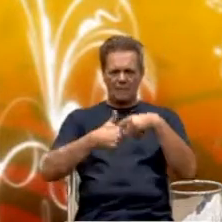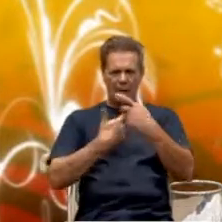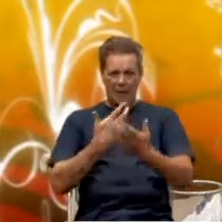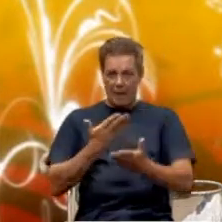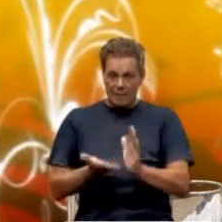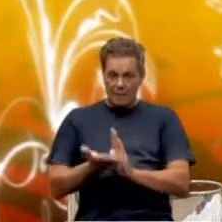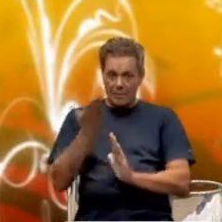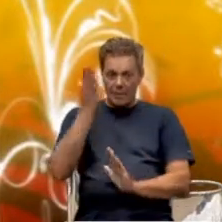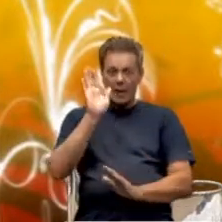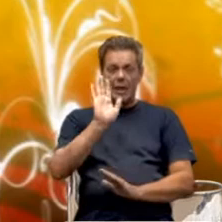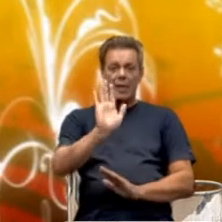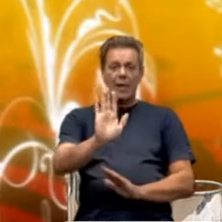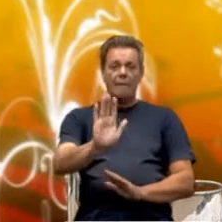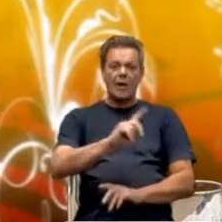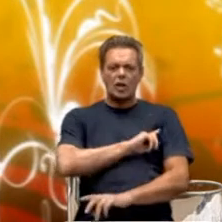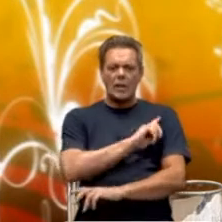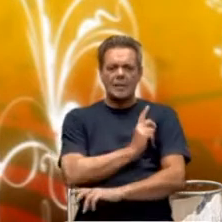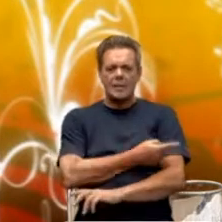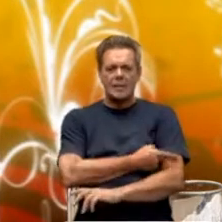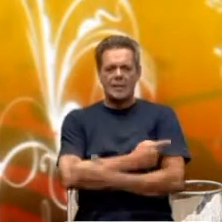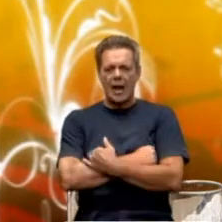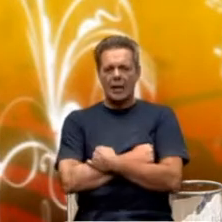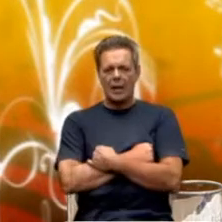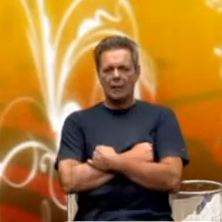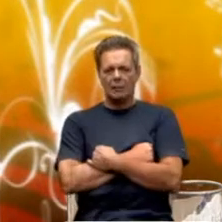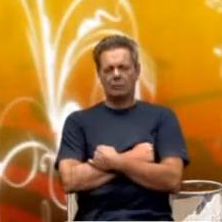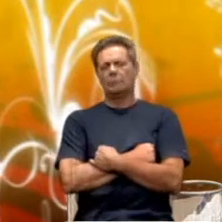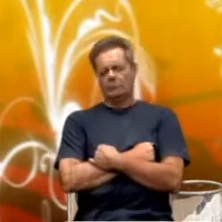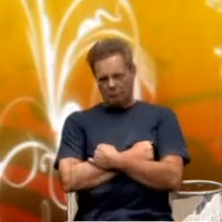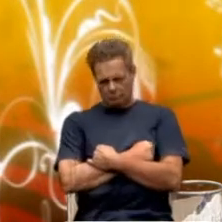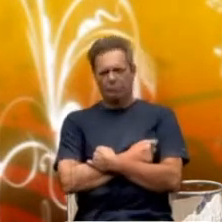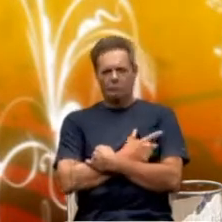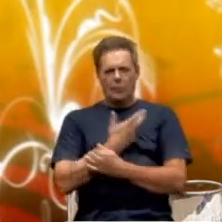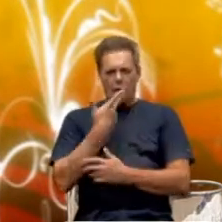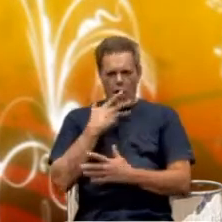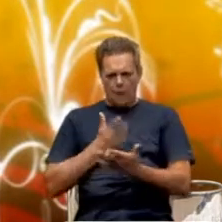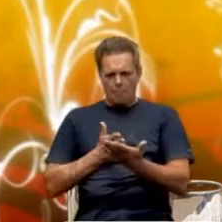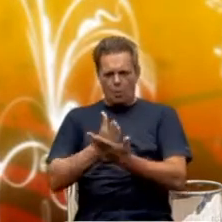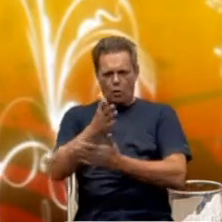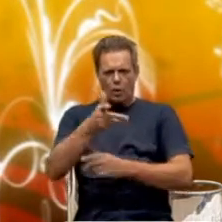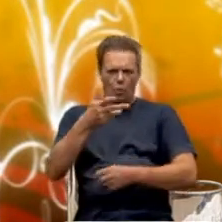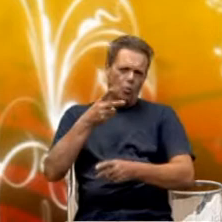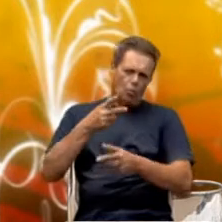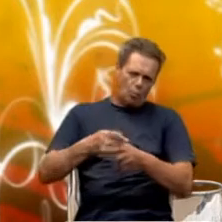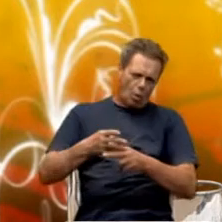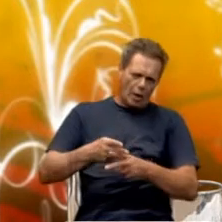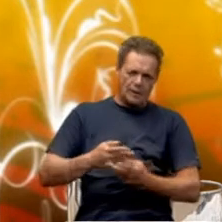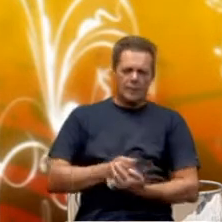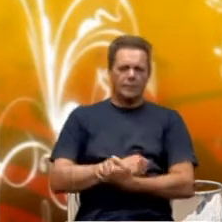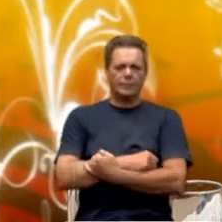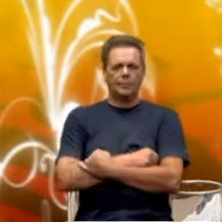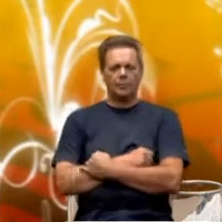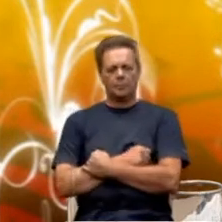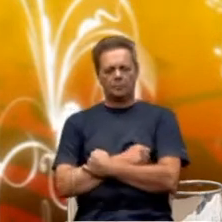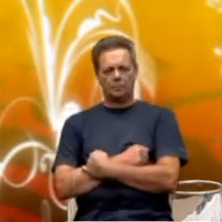digla vaša snaga da zaista prevladate i posljedice i bolest. Jel